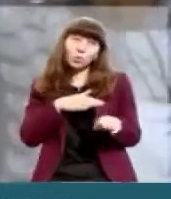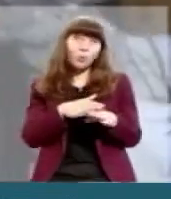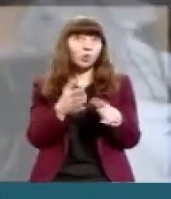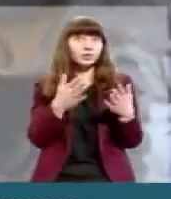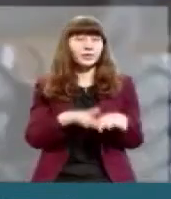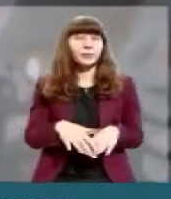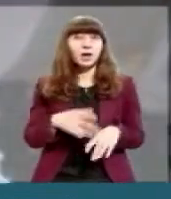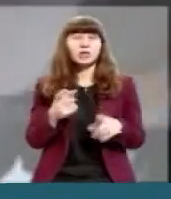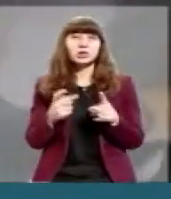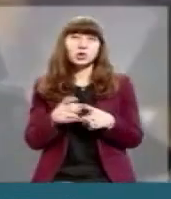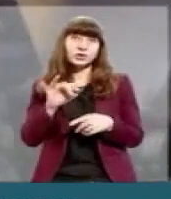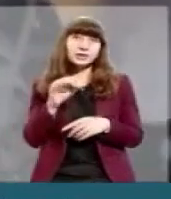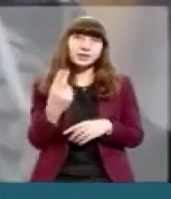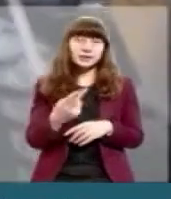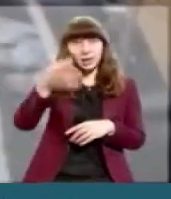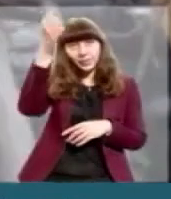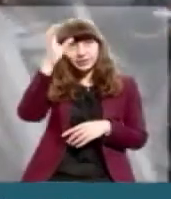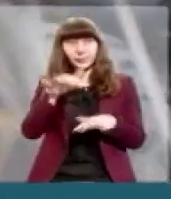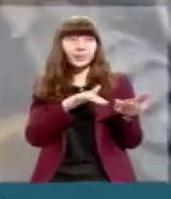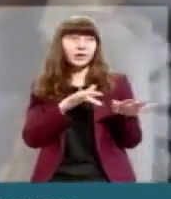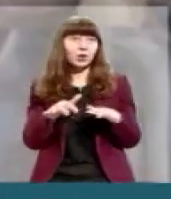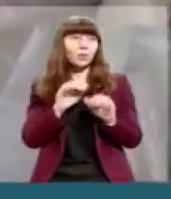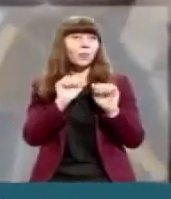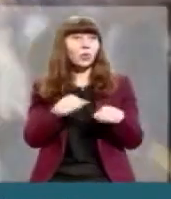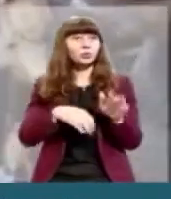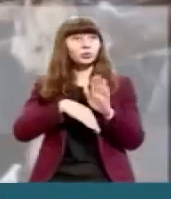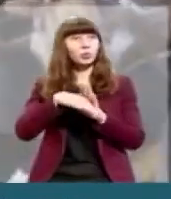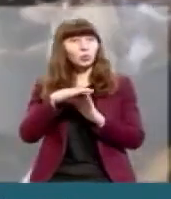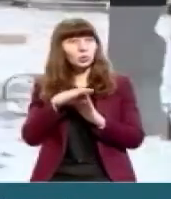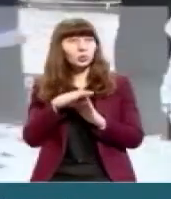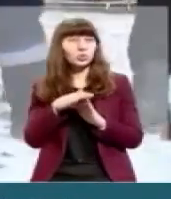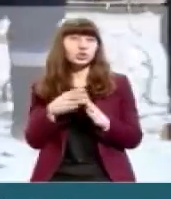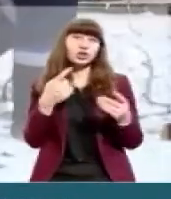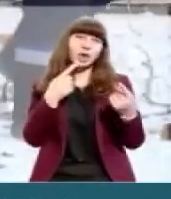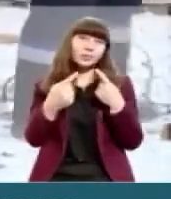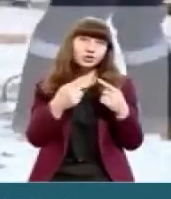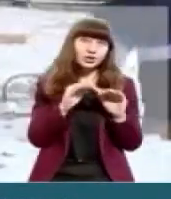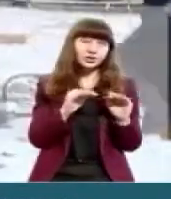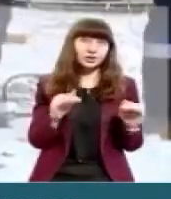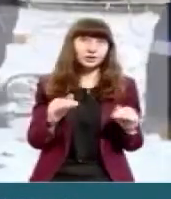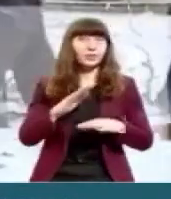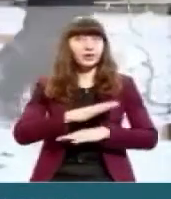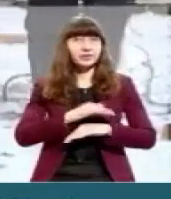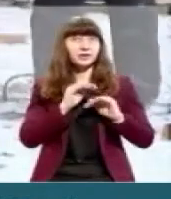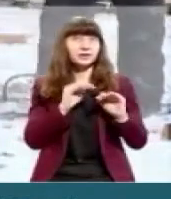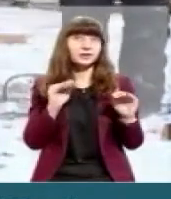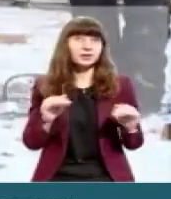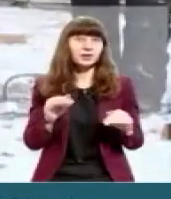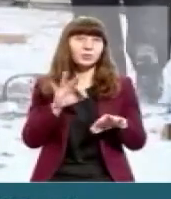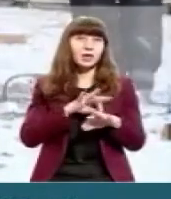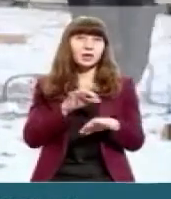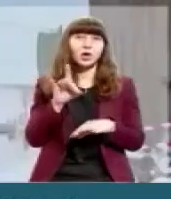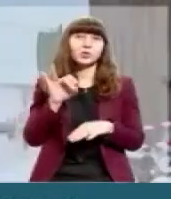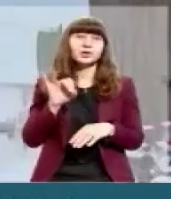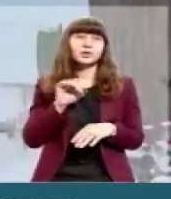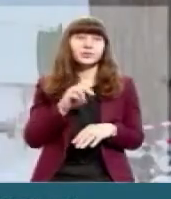пребывание. К слову, социально-психологические мероприятия могут улучшить навыки общения и социального поведения человека с аутизмом,